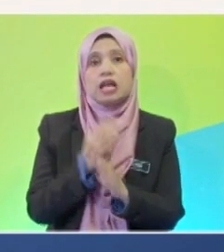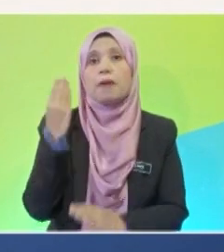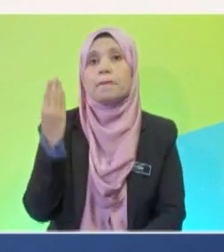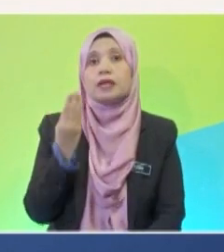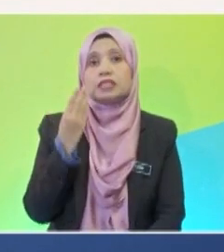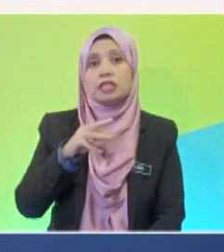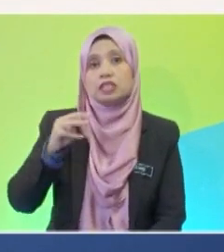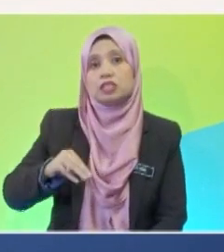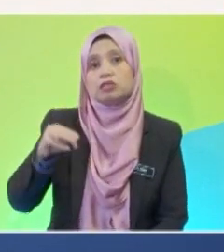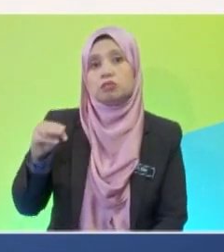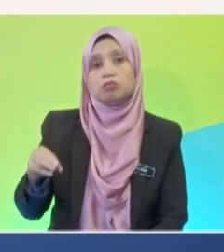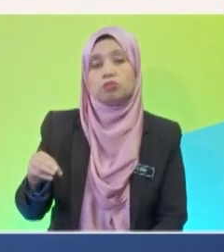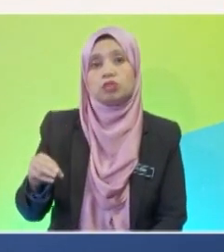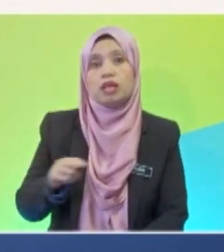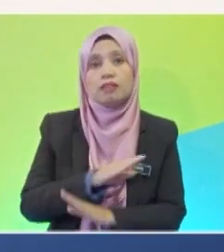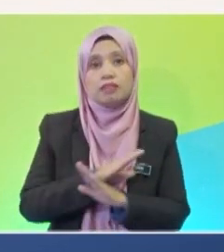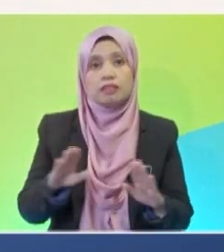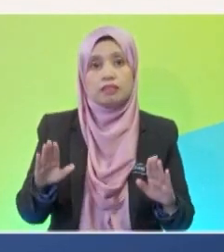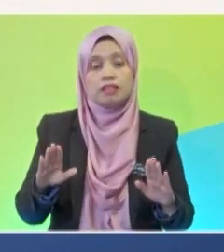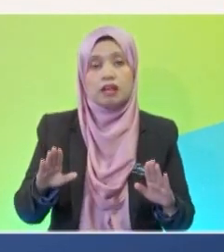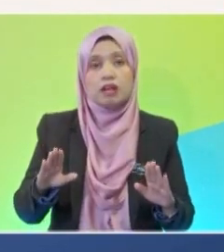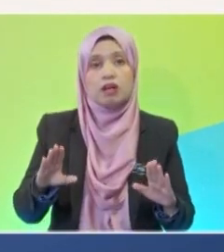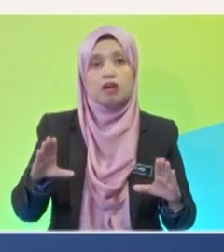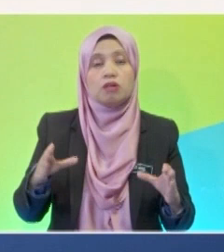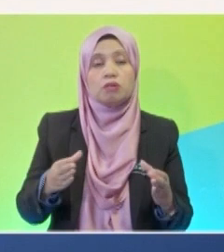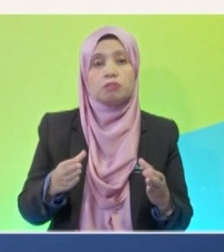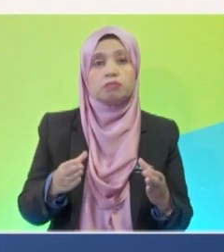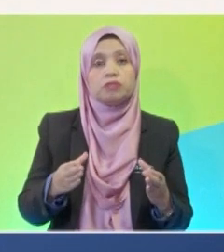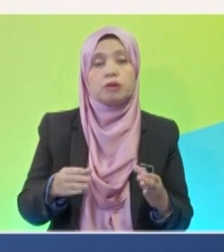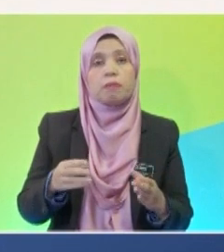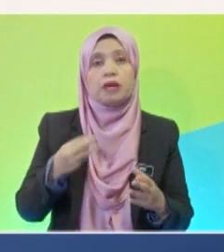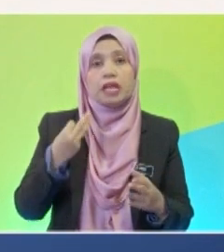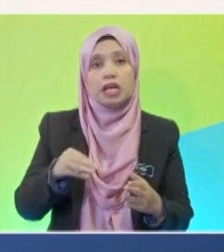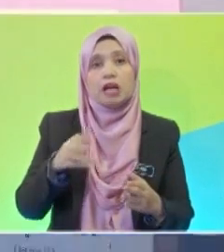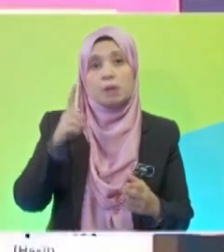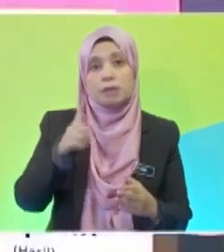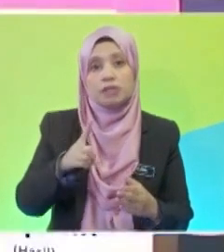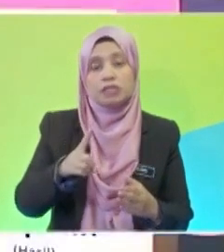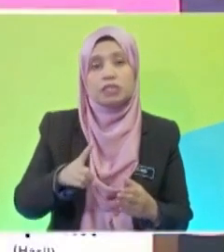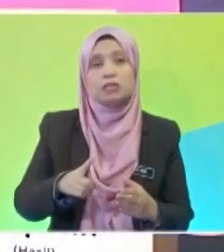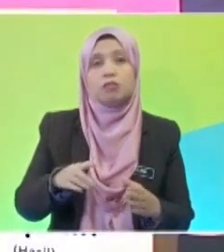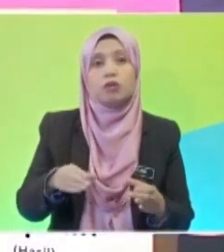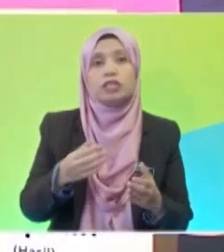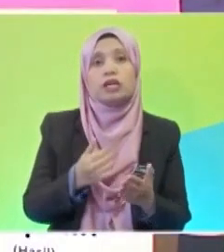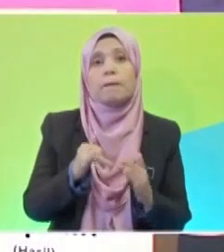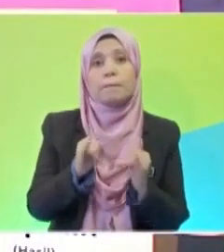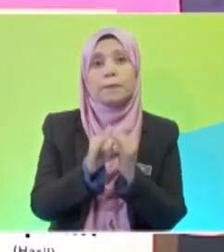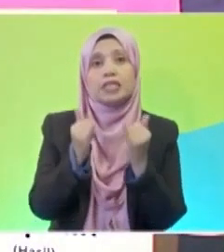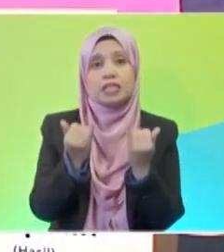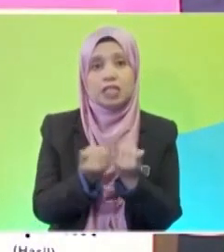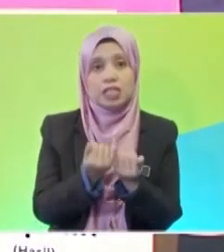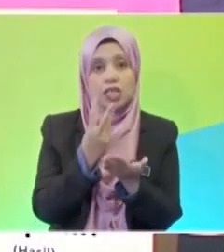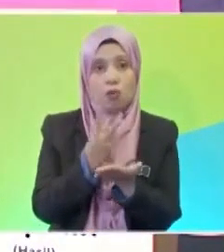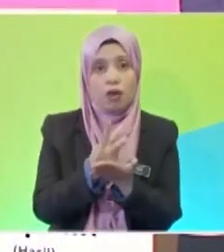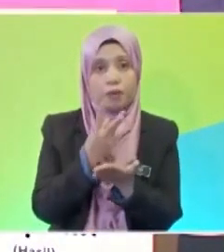Kebiasaannya murid-murid tak perlu buat tak perlu buat imbangan duga terselaras ni, Lisa. Baik. Mereka kena teruskan dengan penyata kewangan. Okey.